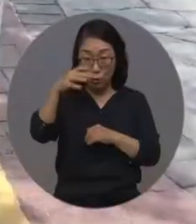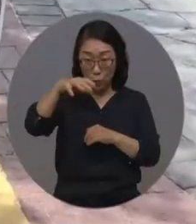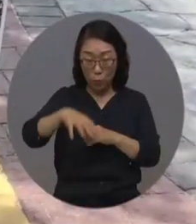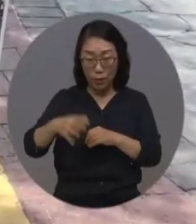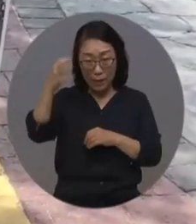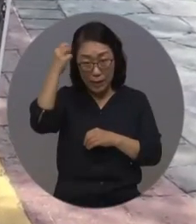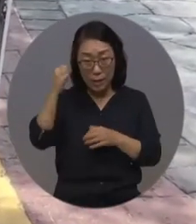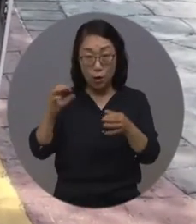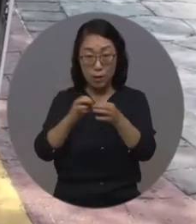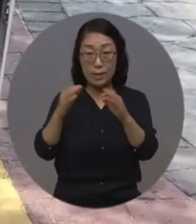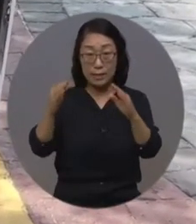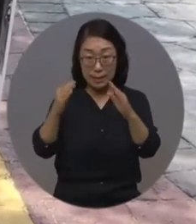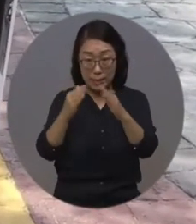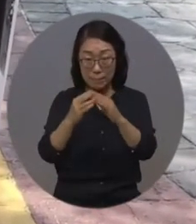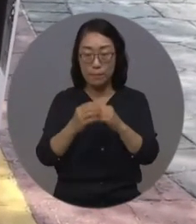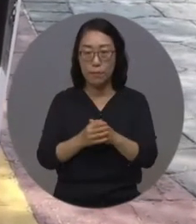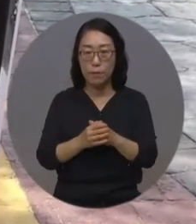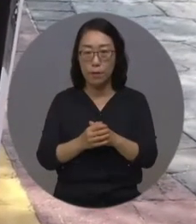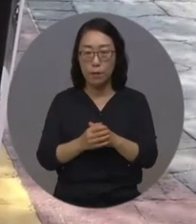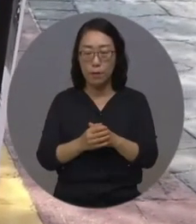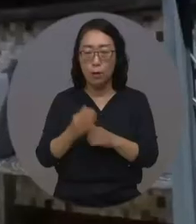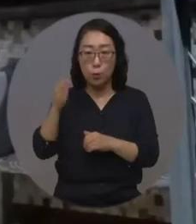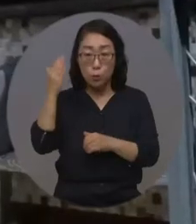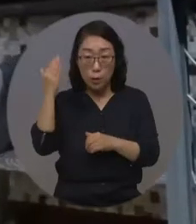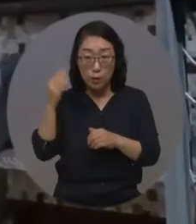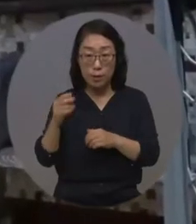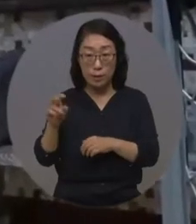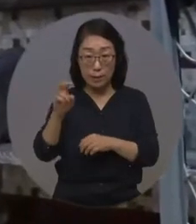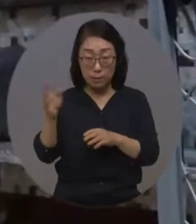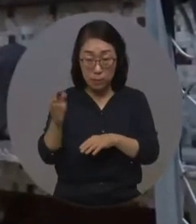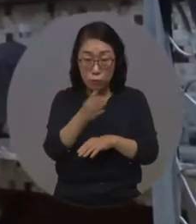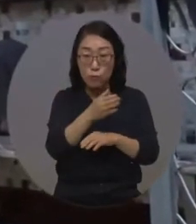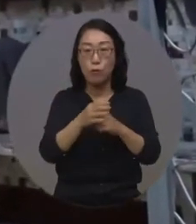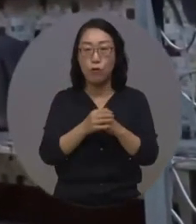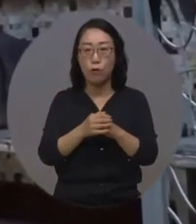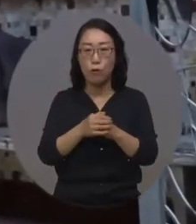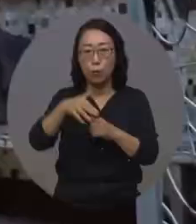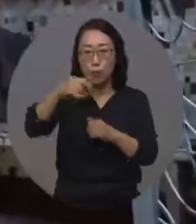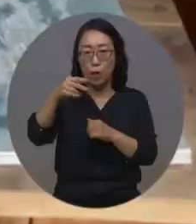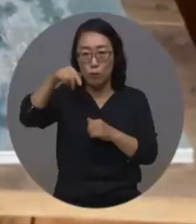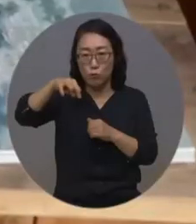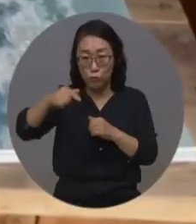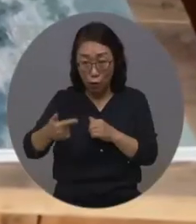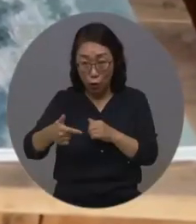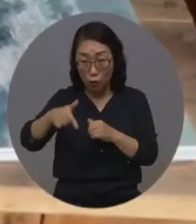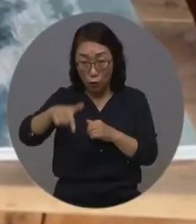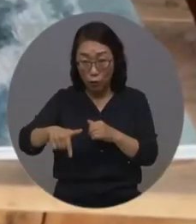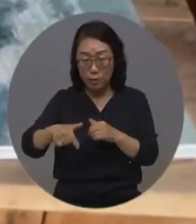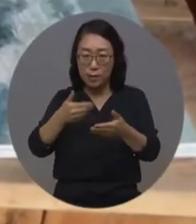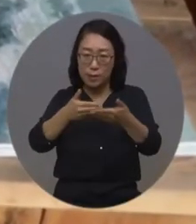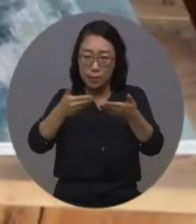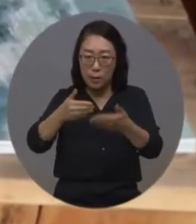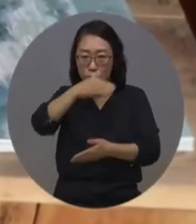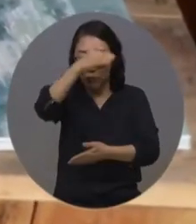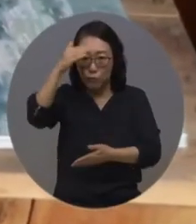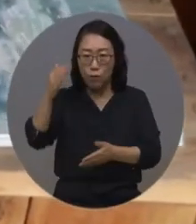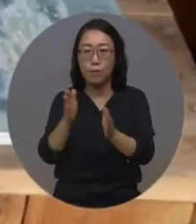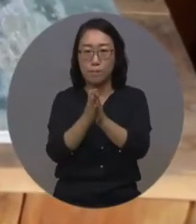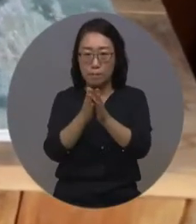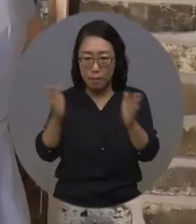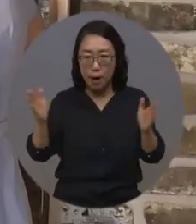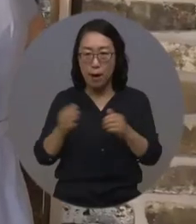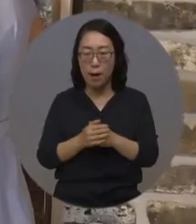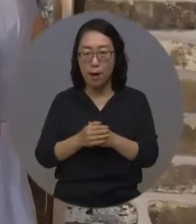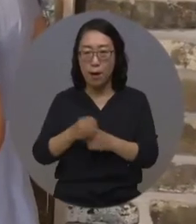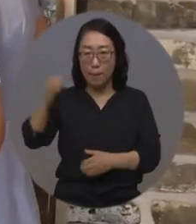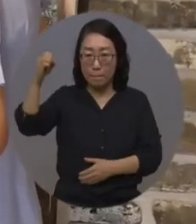1920에서는 지난 16일부터 최주석 작가의 개인전이 열리고 있습니다. 빛 갯벌이라는 주제로 열리고